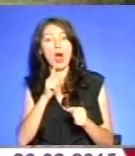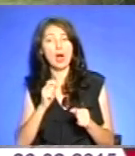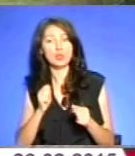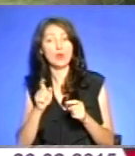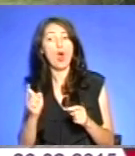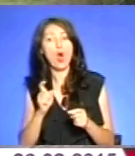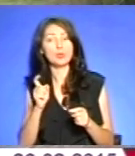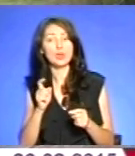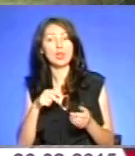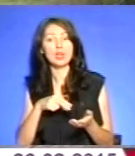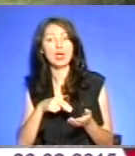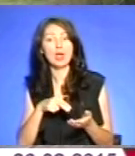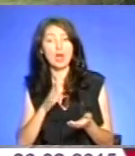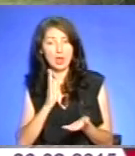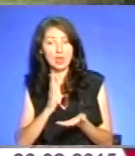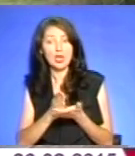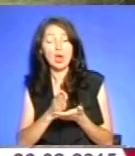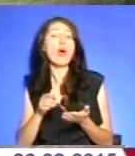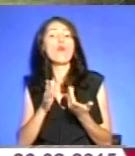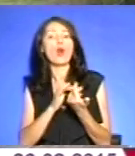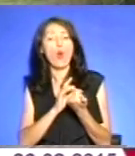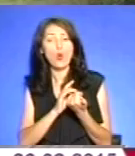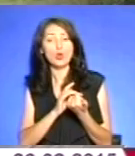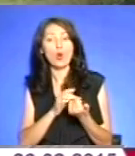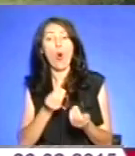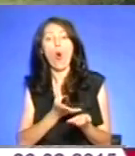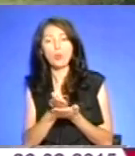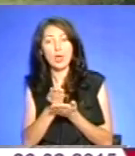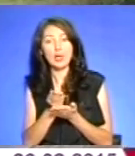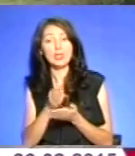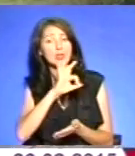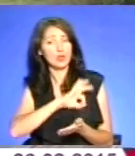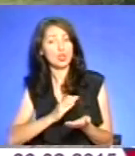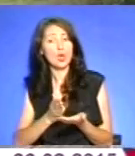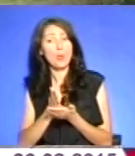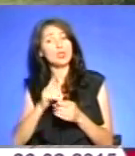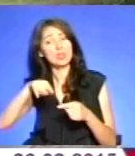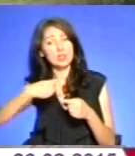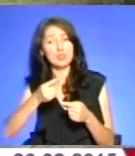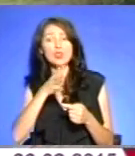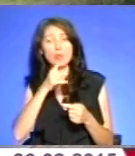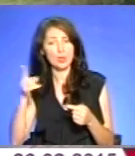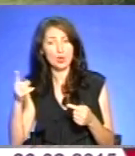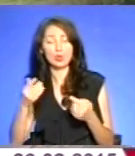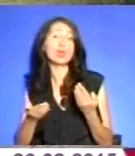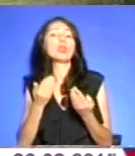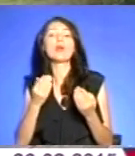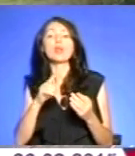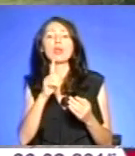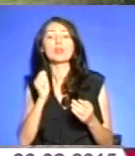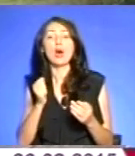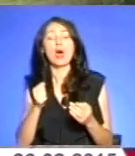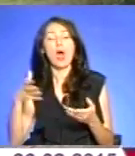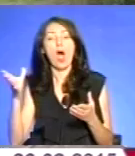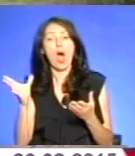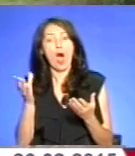господарств, йдуть в рахунок оплати за спожиті послуги в наступні періоди і навіть за в